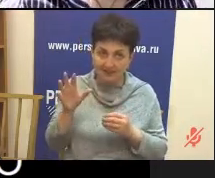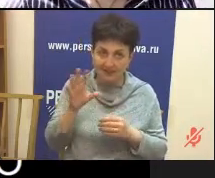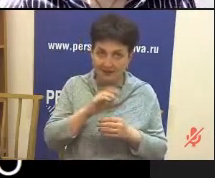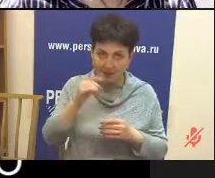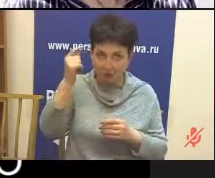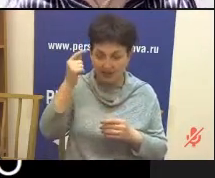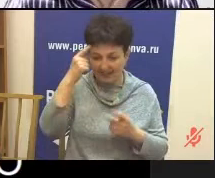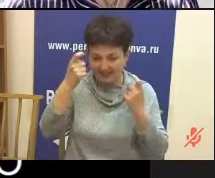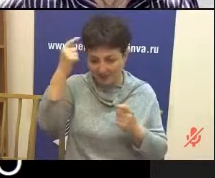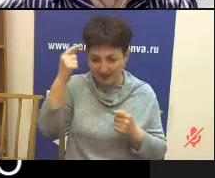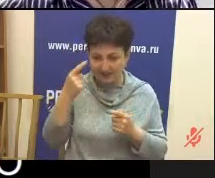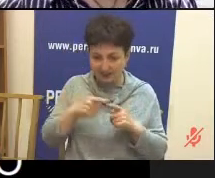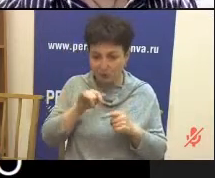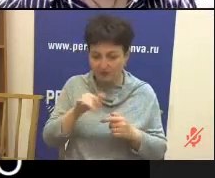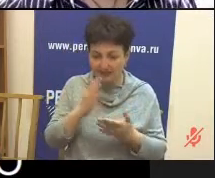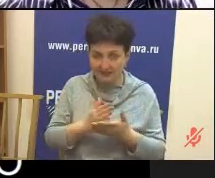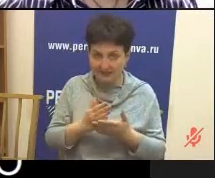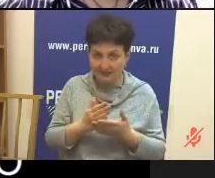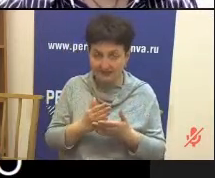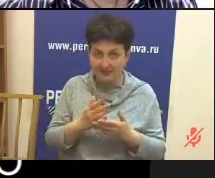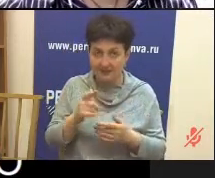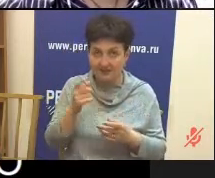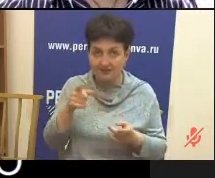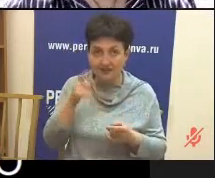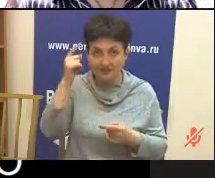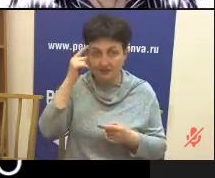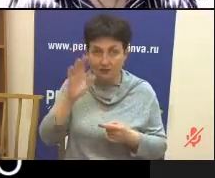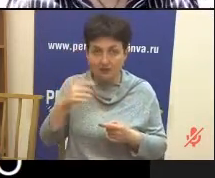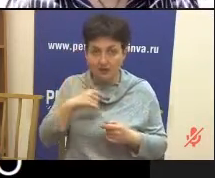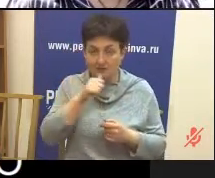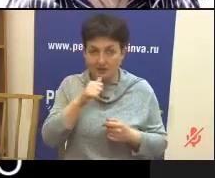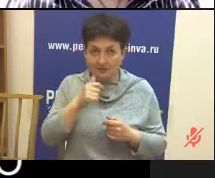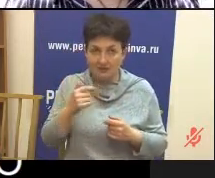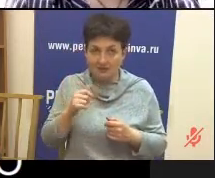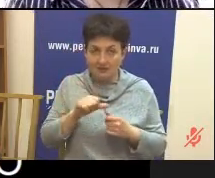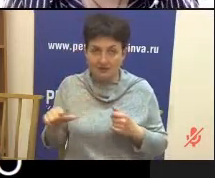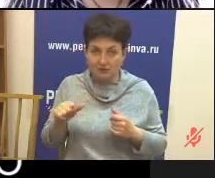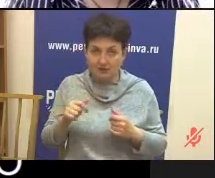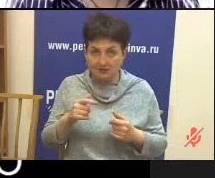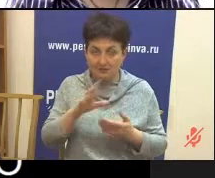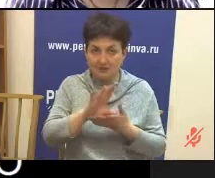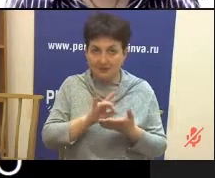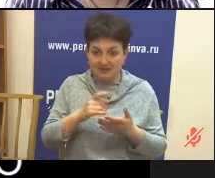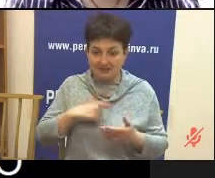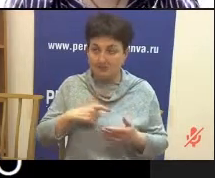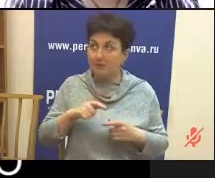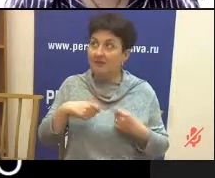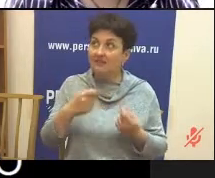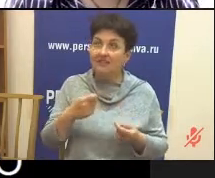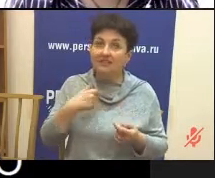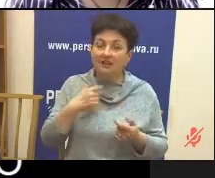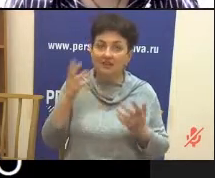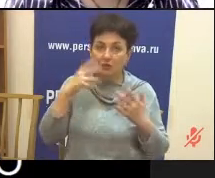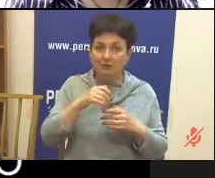нее впихнуть весь поток информации, который у вас есть. Вот, кстати, еще один, чтобы все-таки вы не думали, что я пытаюсь здесь